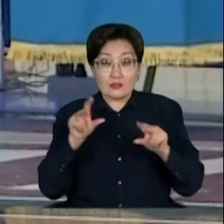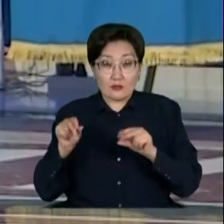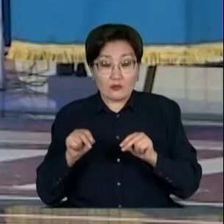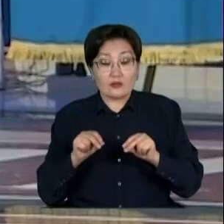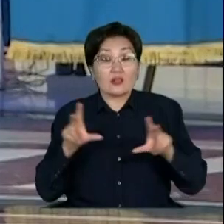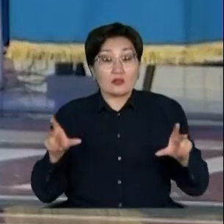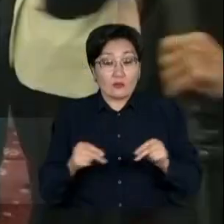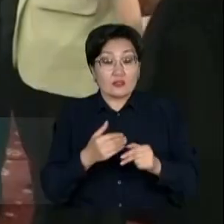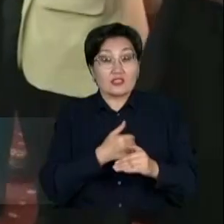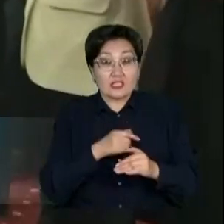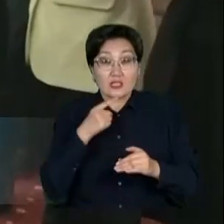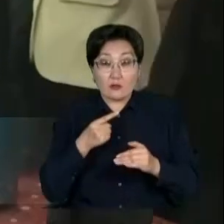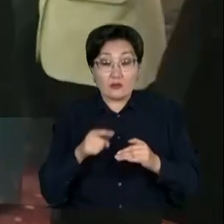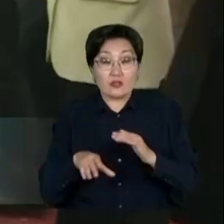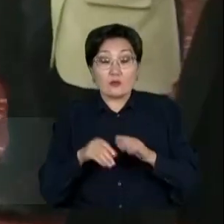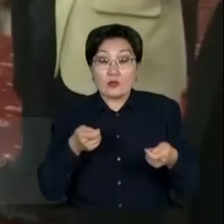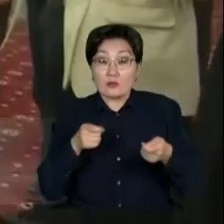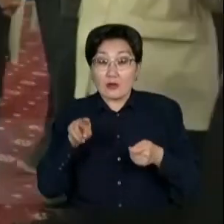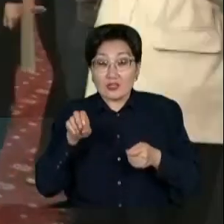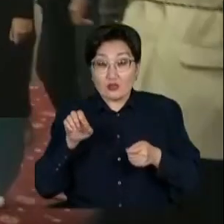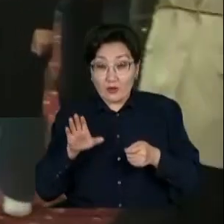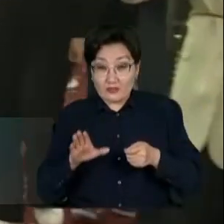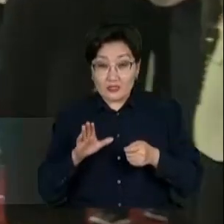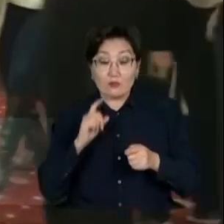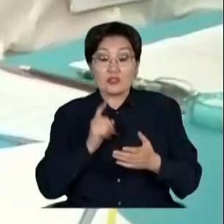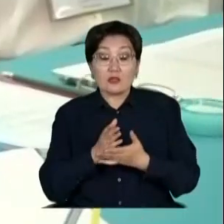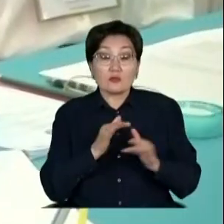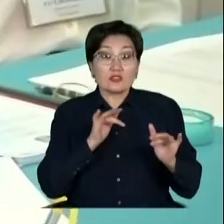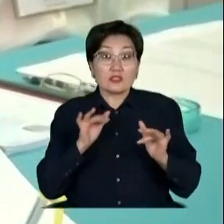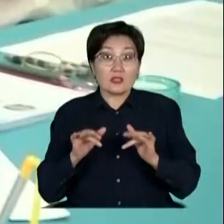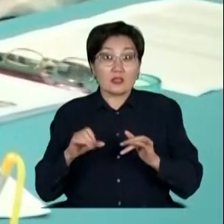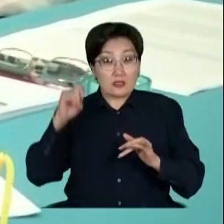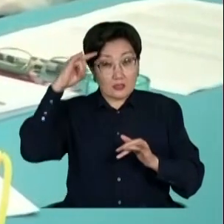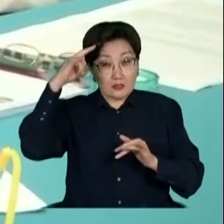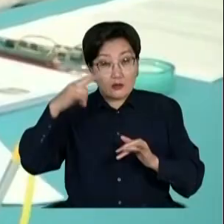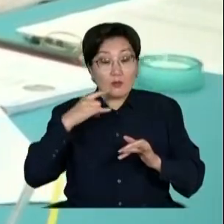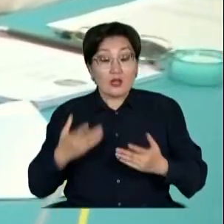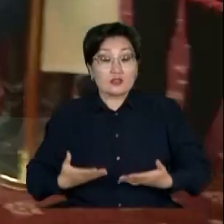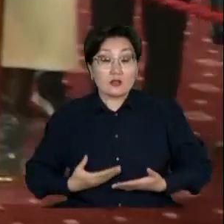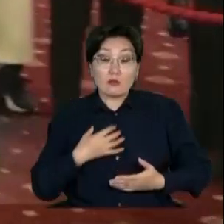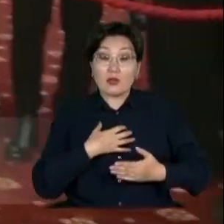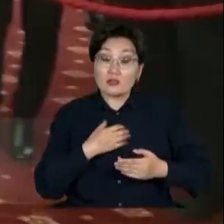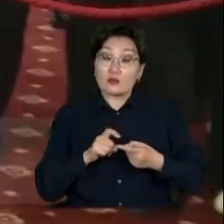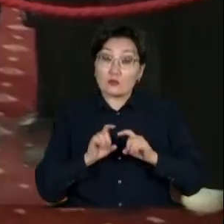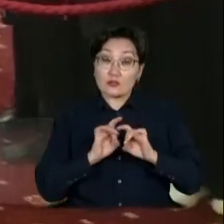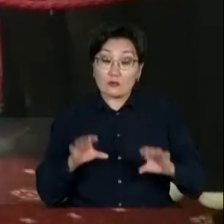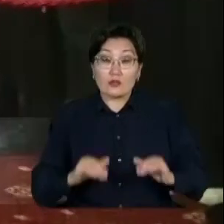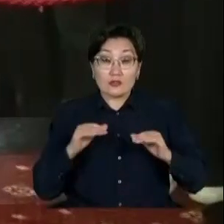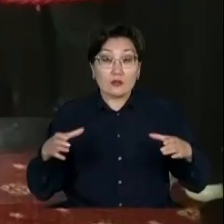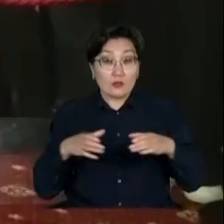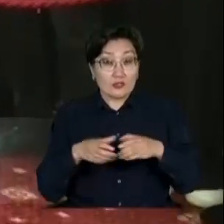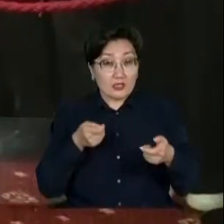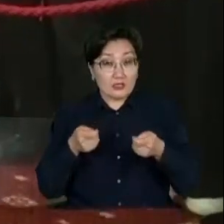табысты болыңыздар деді. Ал сенат спикері Мәулен Әшімбаев саяси науқанның ел өміріндегі маңыздылығына тоқталды. Жоғары палата